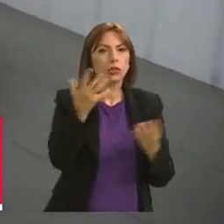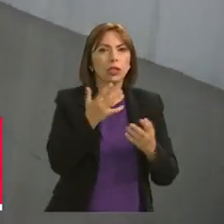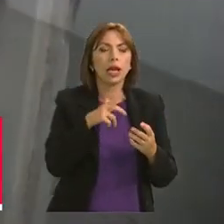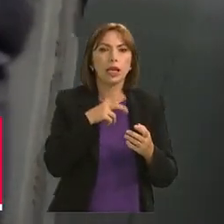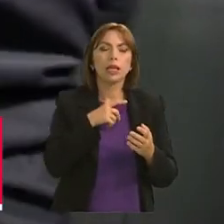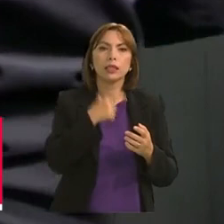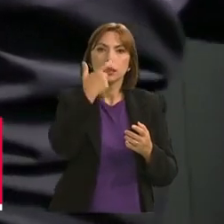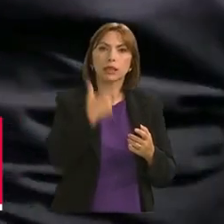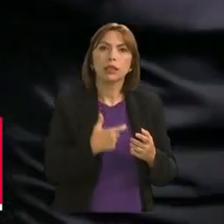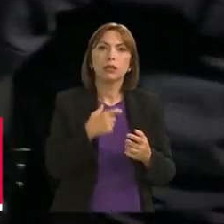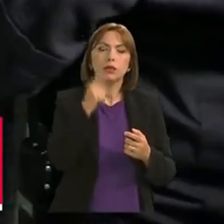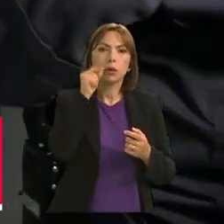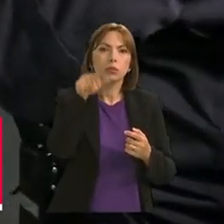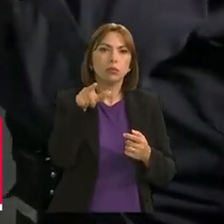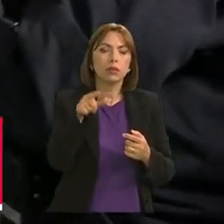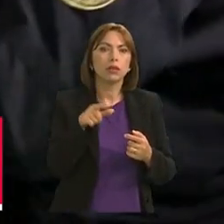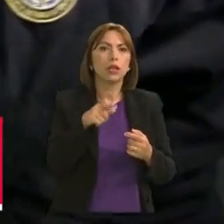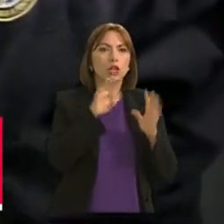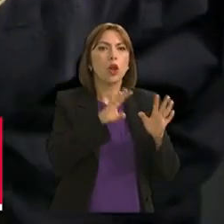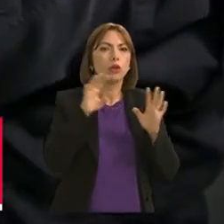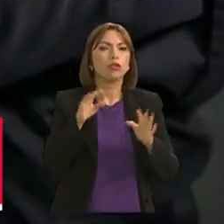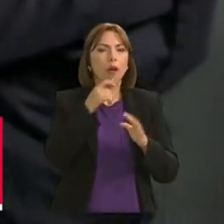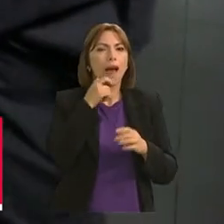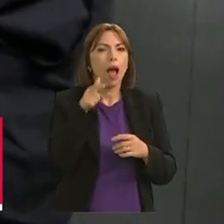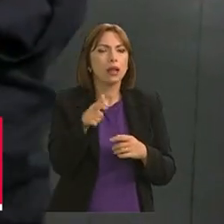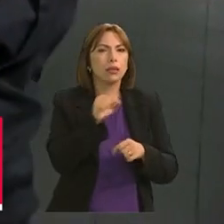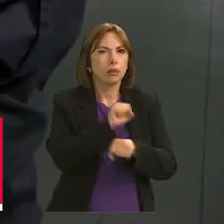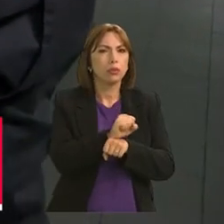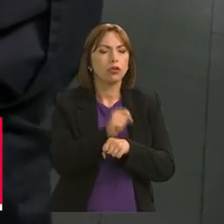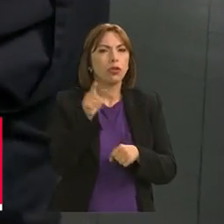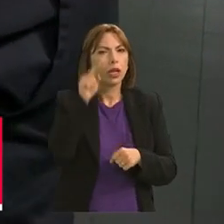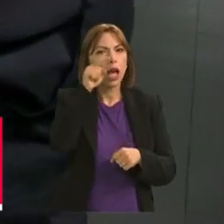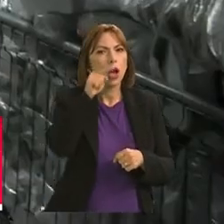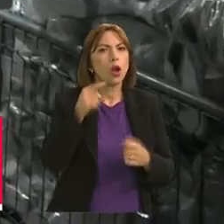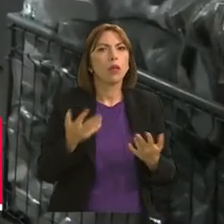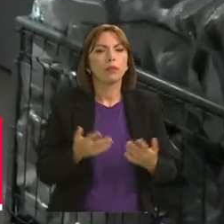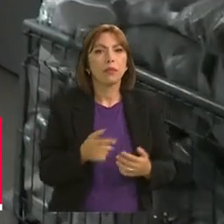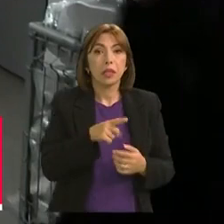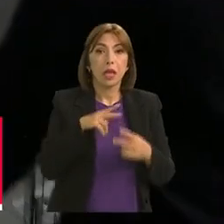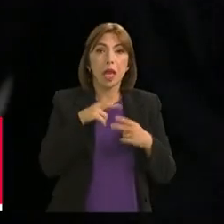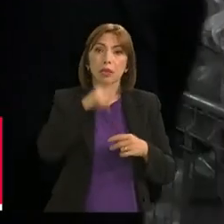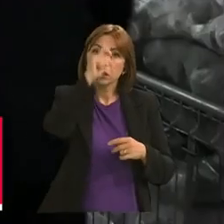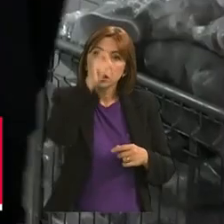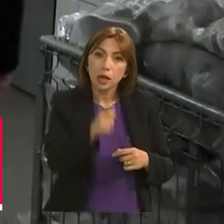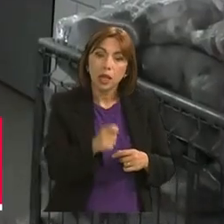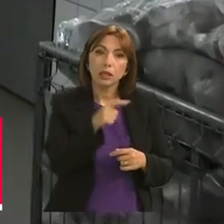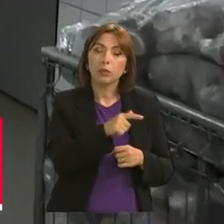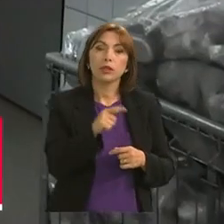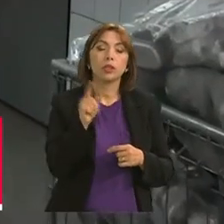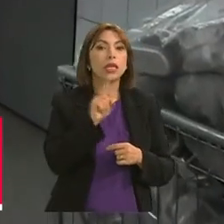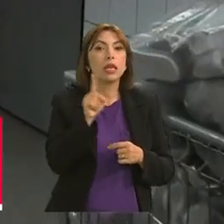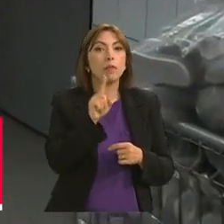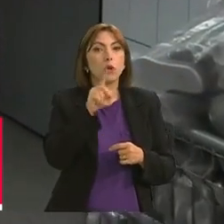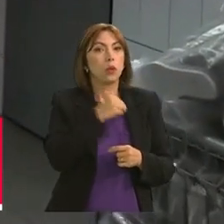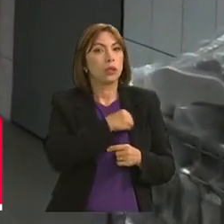statutul unui viețaș care are 99 de ani de pușcărie acolo? Păi este respectat. Nimeni nu